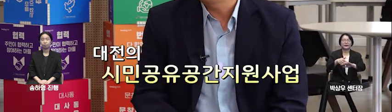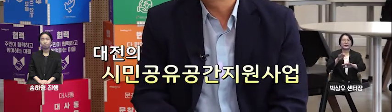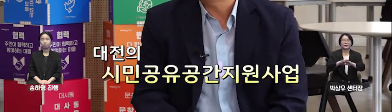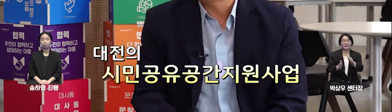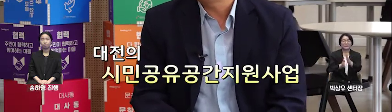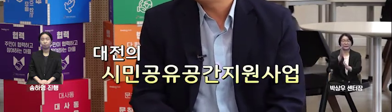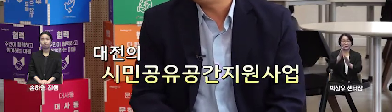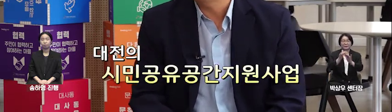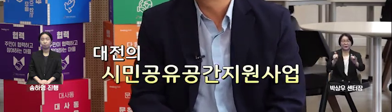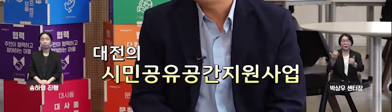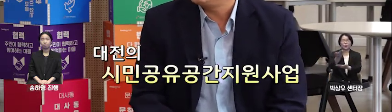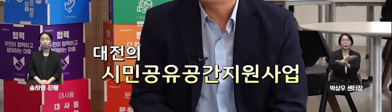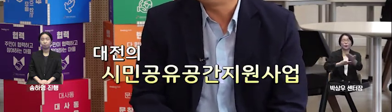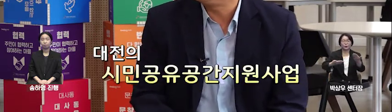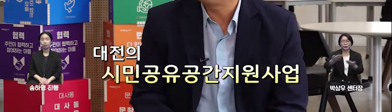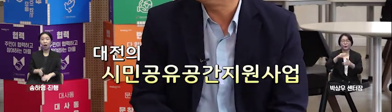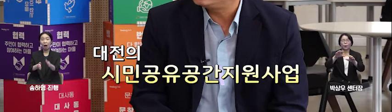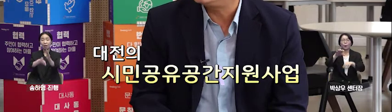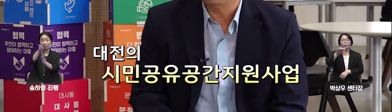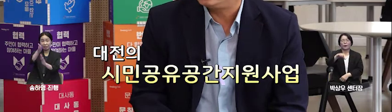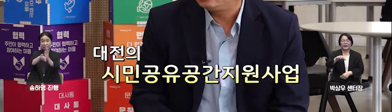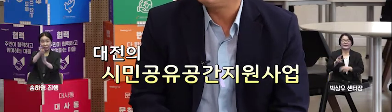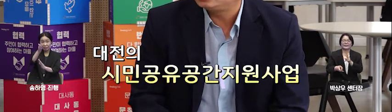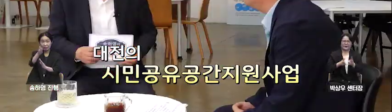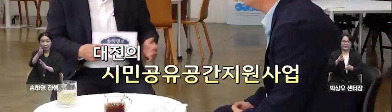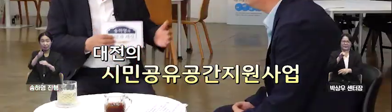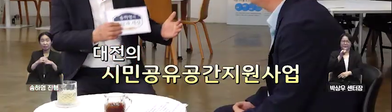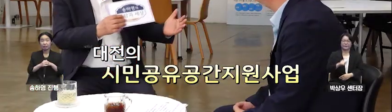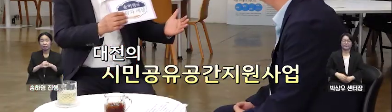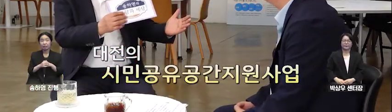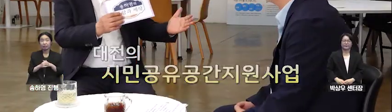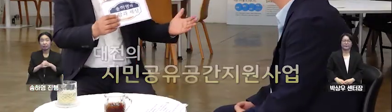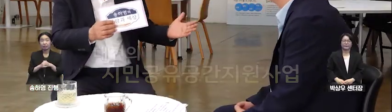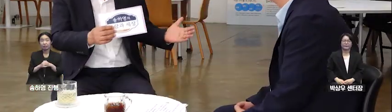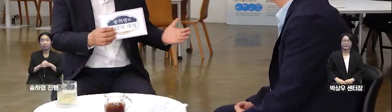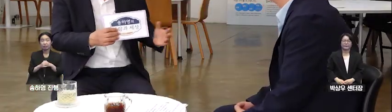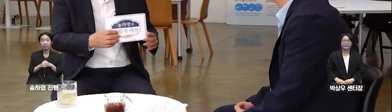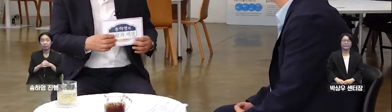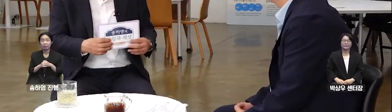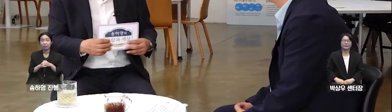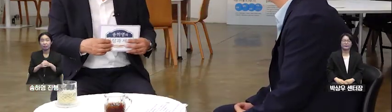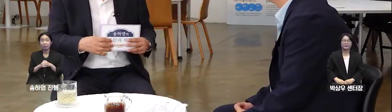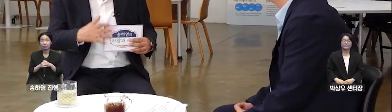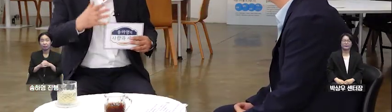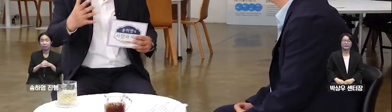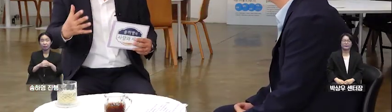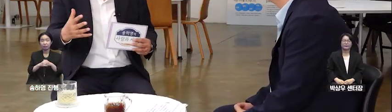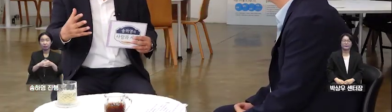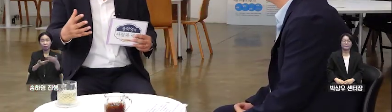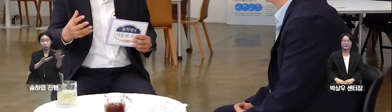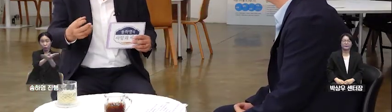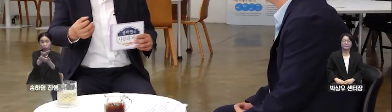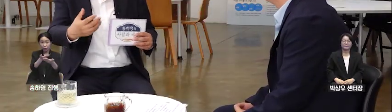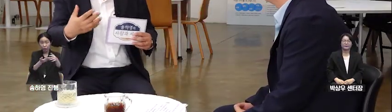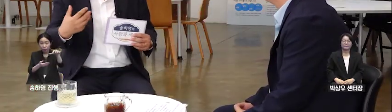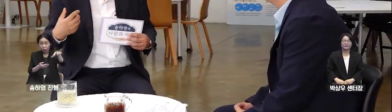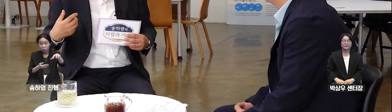공간 사업이라고 보시면 되실 것 같습니다. 이렇게 조금 덜 사용되는